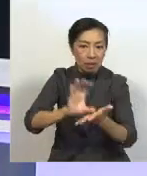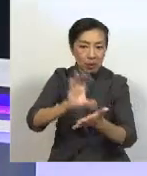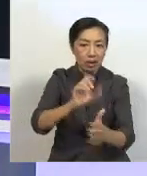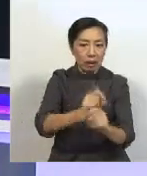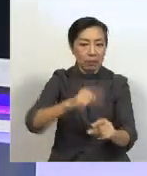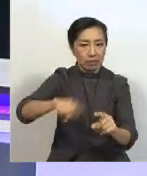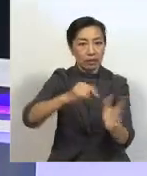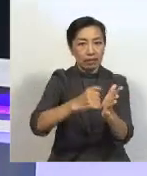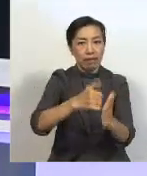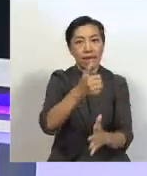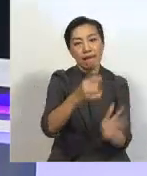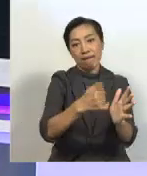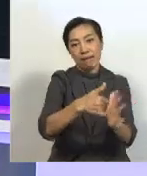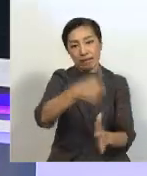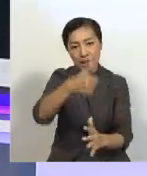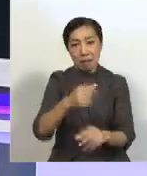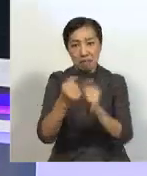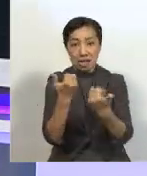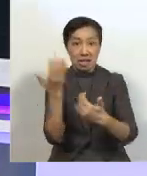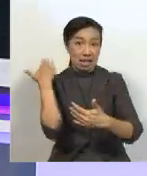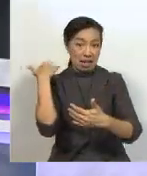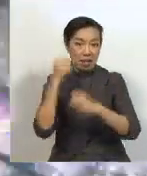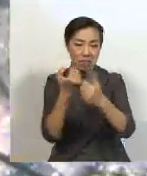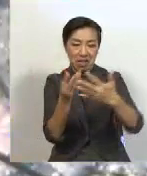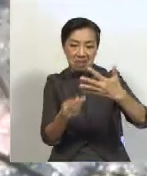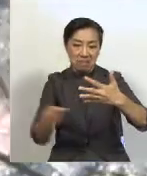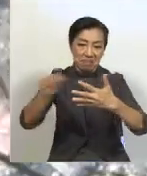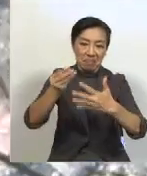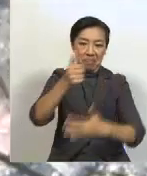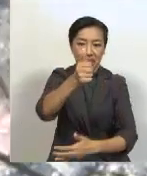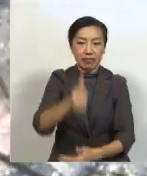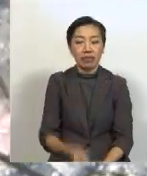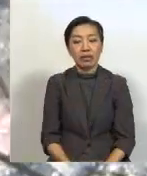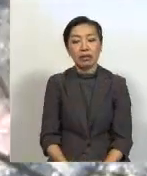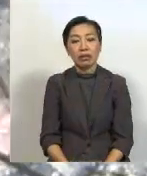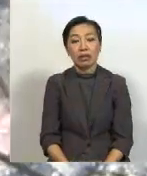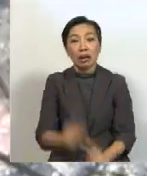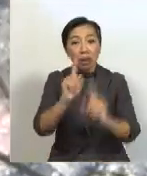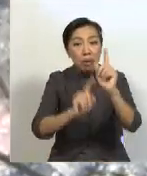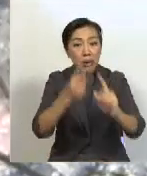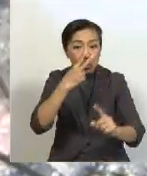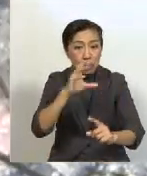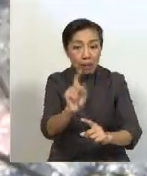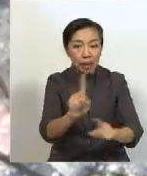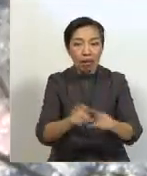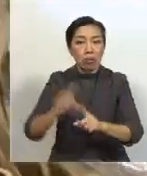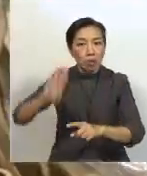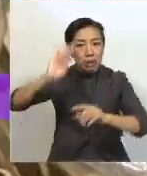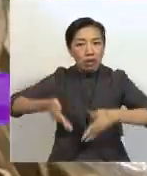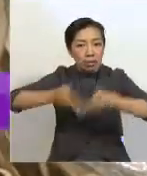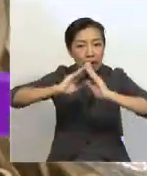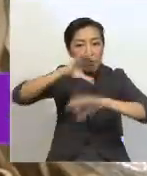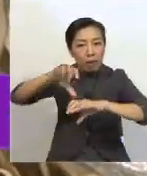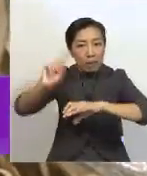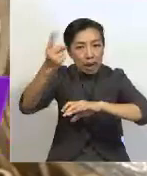ที่27ในปีที่แล้วค่ะโดยตัวชี้วัดของวงจรธุรกิจนะคะก็ตั้งแต่การเริ่มจัดตั้งธุรกิจ